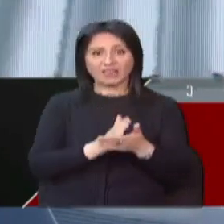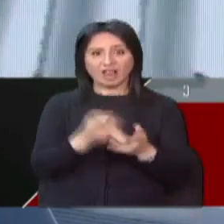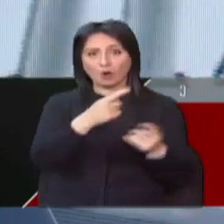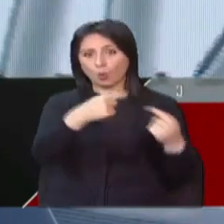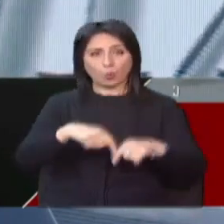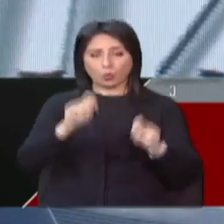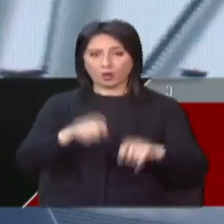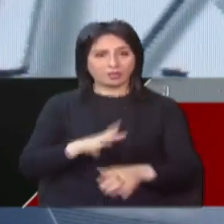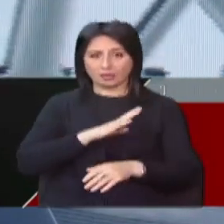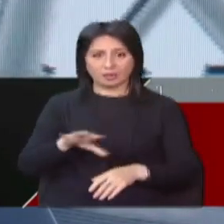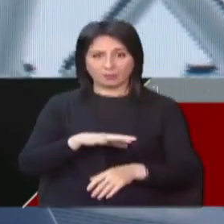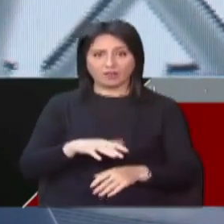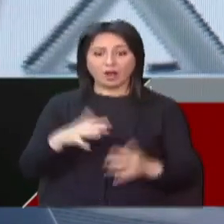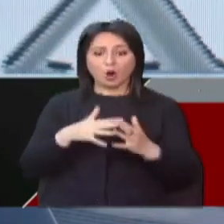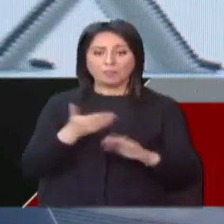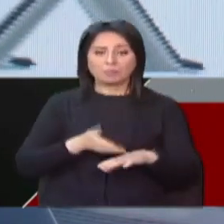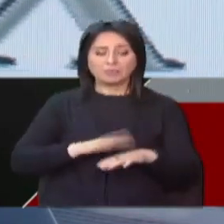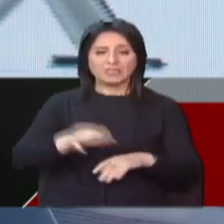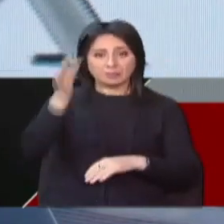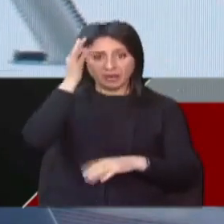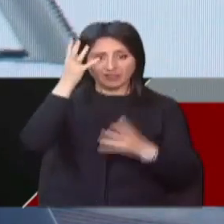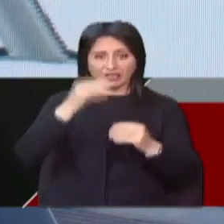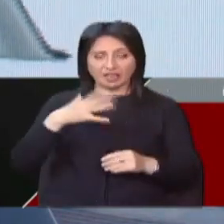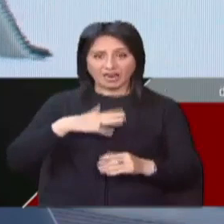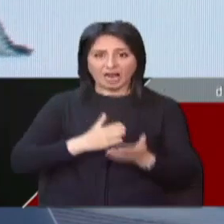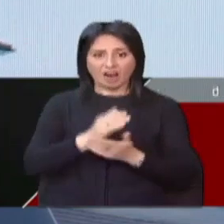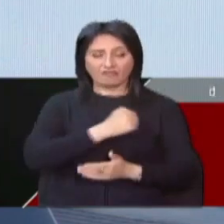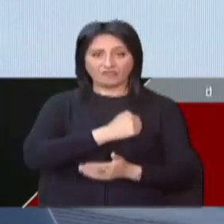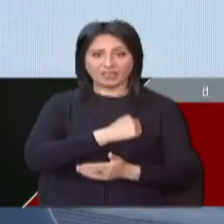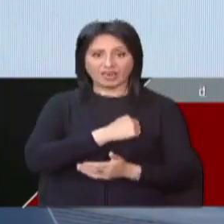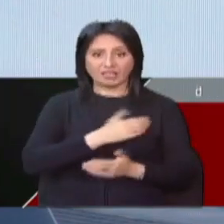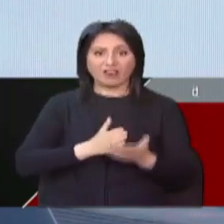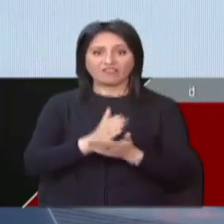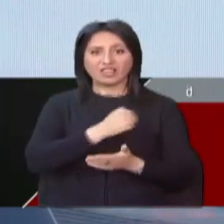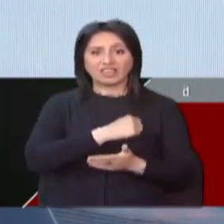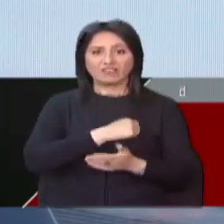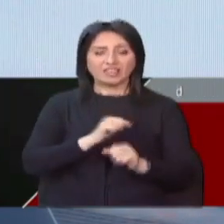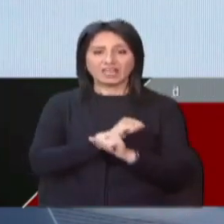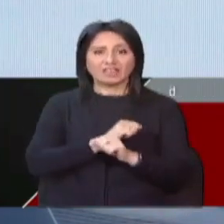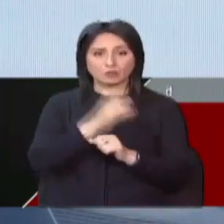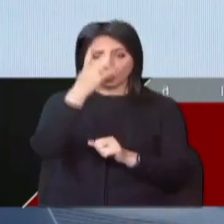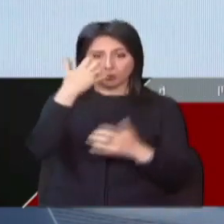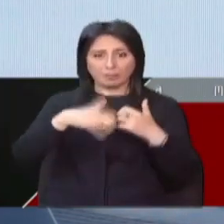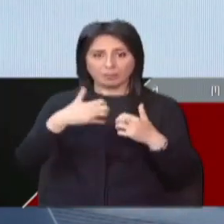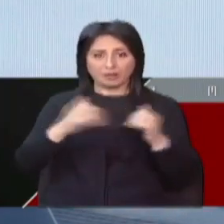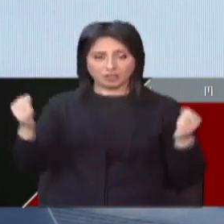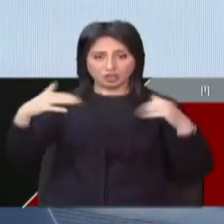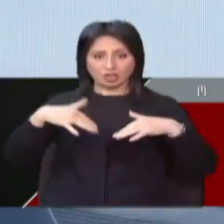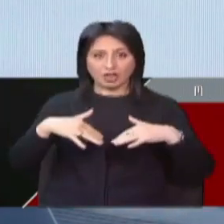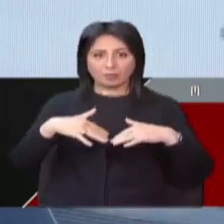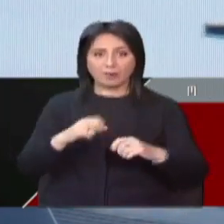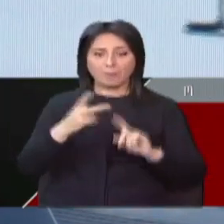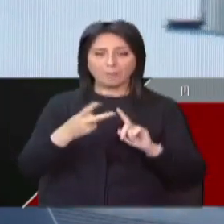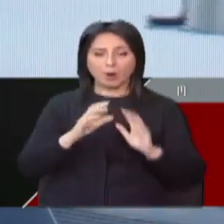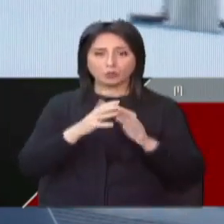უკან ვეღარ დაბრუნდა. ომის მძიმე დღეების გასახსენებლად ქართველი ვეტერანები ამჯერად ვეტერანთა დასვენებისა და კულტურის პარკში შეიკრიბნენ.